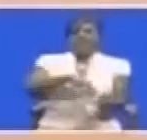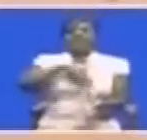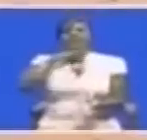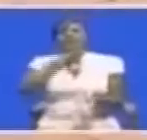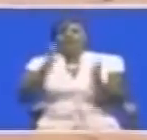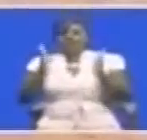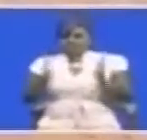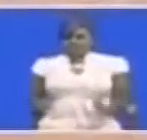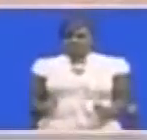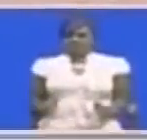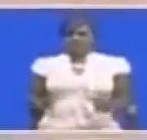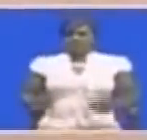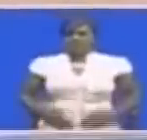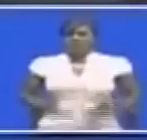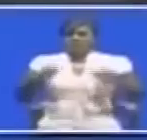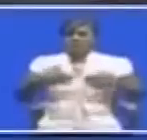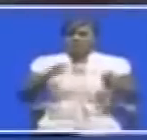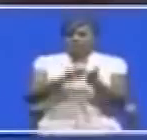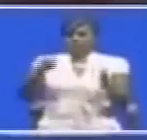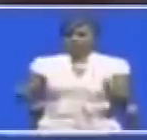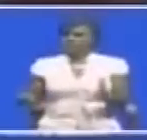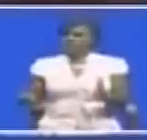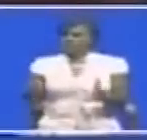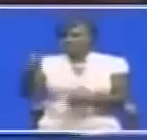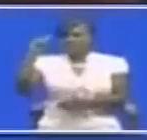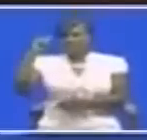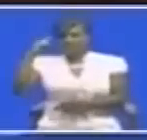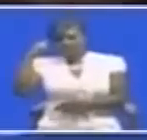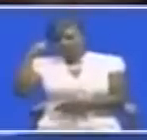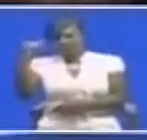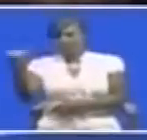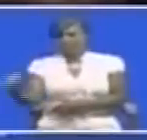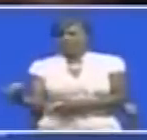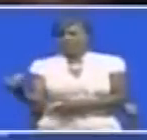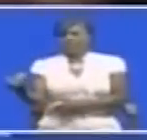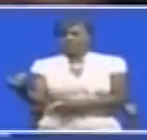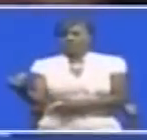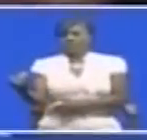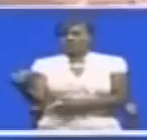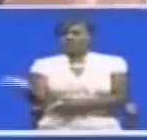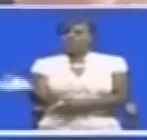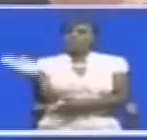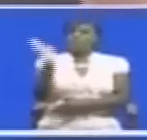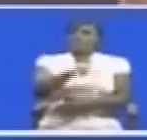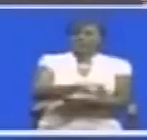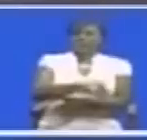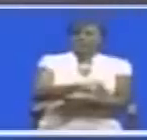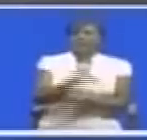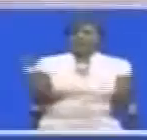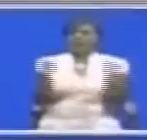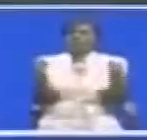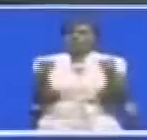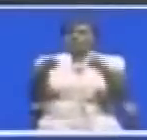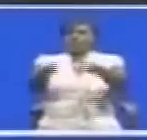Filomena Kasioka, huku mwili uliofukuliwa unaodhaniwa kuwa wa mwanafunzi Rispa Kasioka ukisafirishwa hadi kwenye chumba